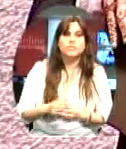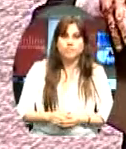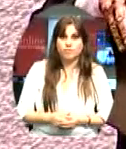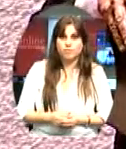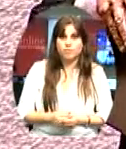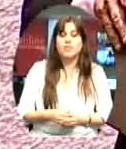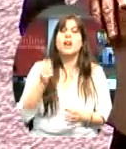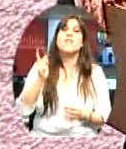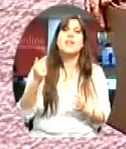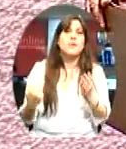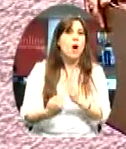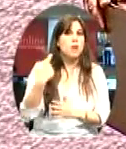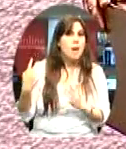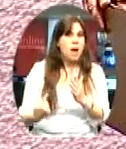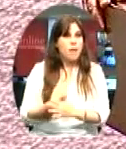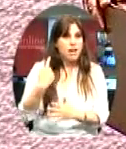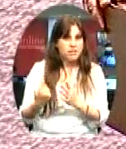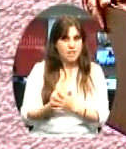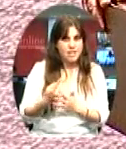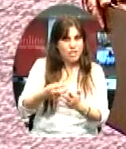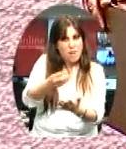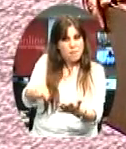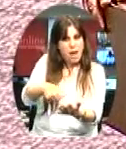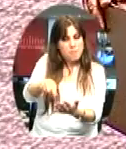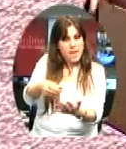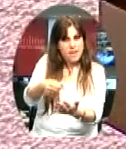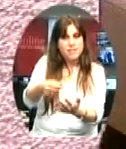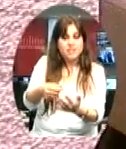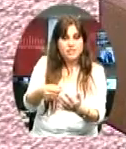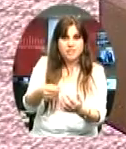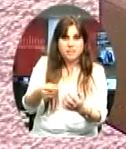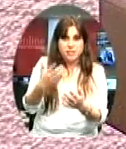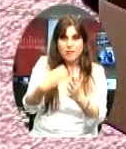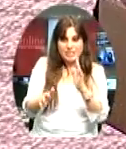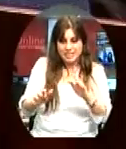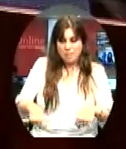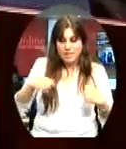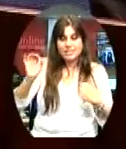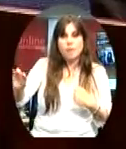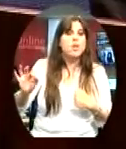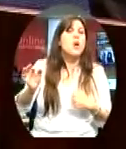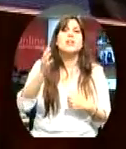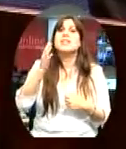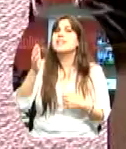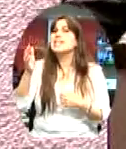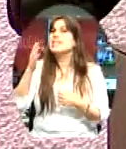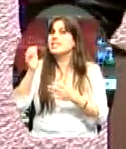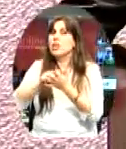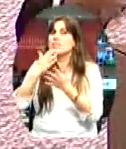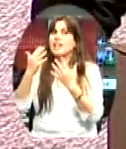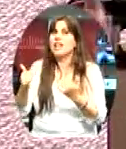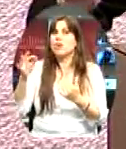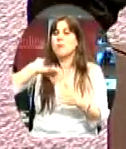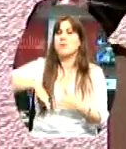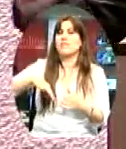בכל פעם שמהמר בקזינו מפסיד את מכנסיו, ישראל היום מרוויח בגדול. יש לי מחלוקת